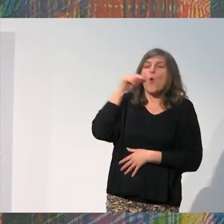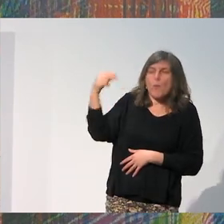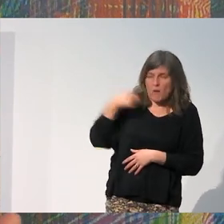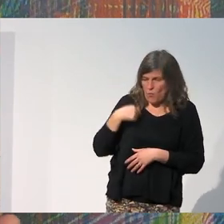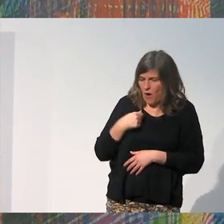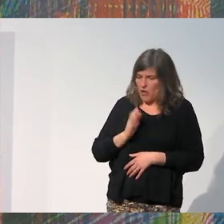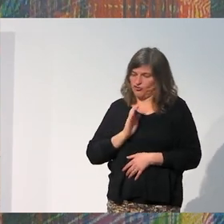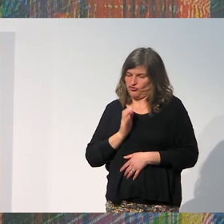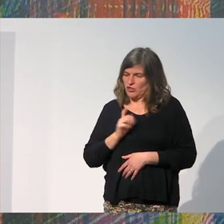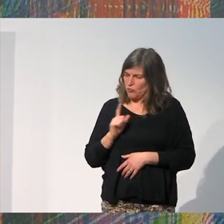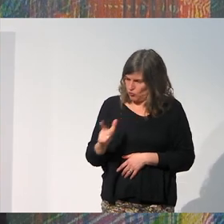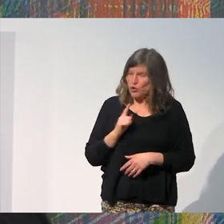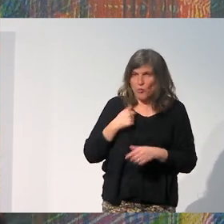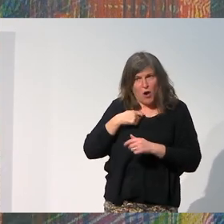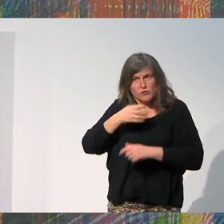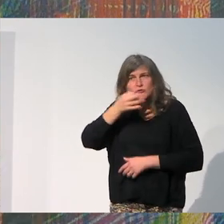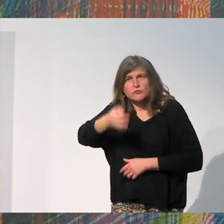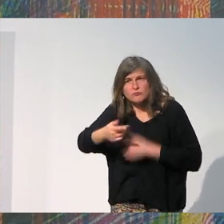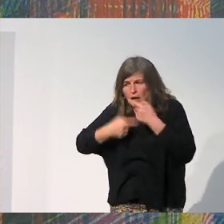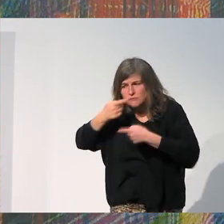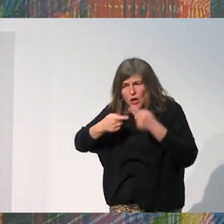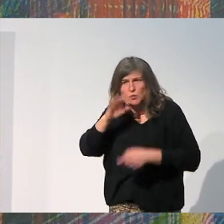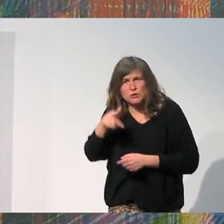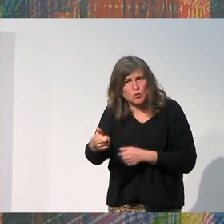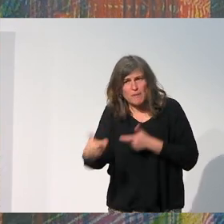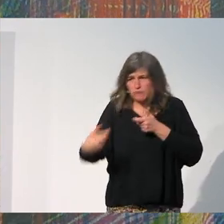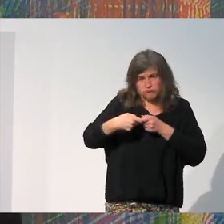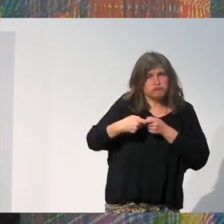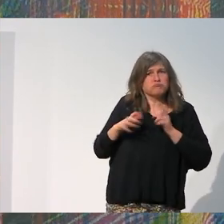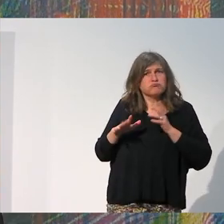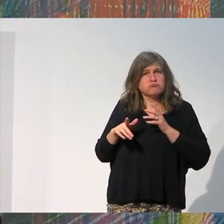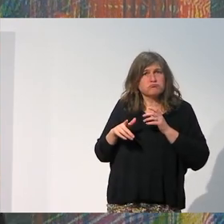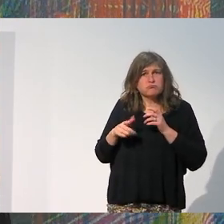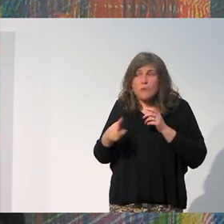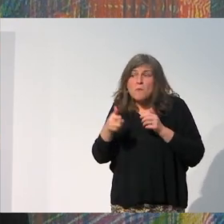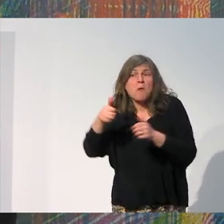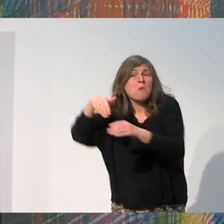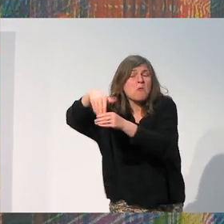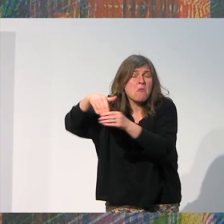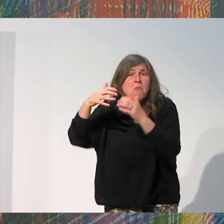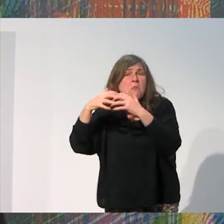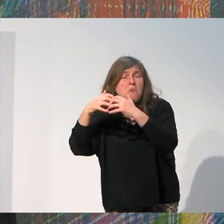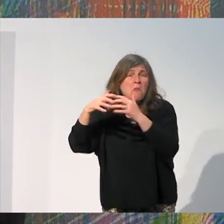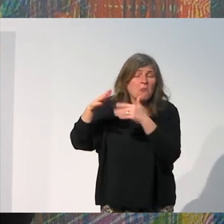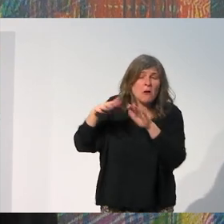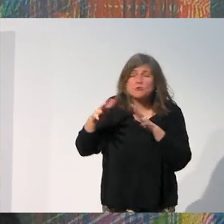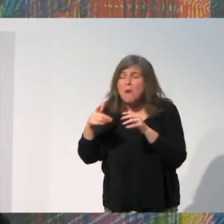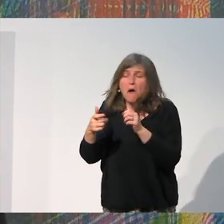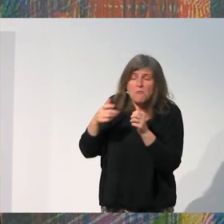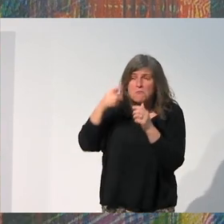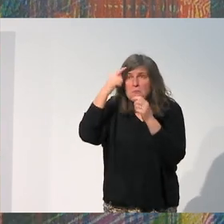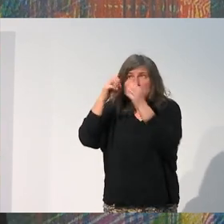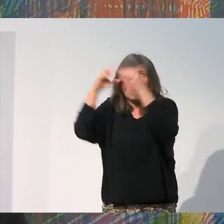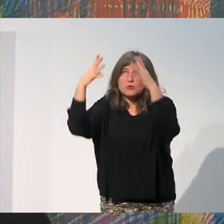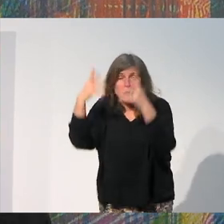bien pour ce qu'on a à faire ensemble. Ça s'ajuste. Le chien ne parle pas. Je ne sais pas ce qu'il a dans la tête si je me pose la question. Mais ça